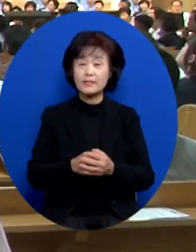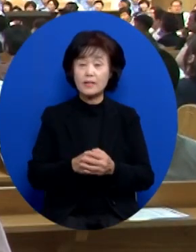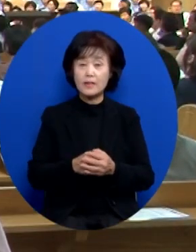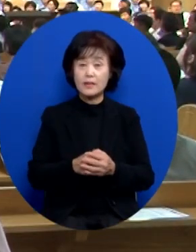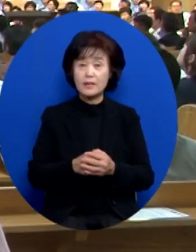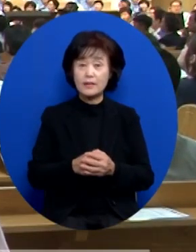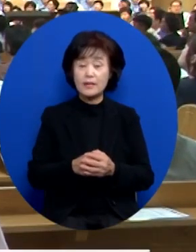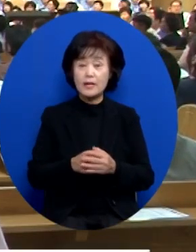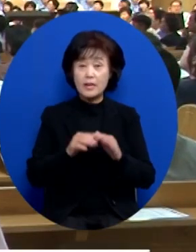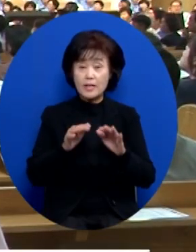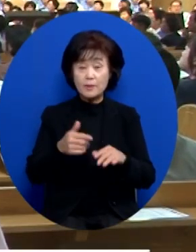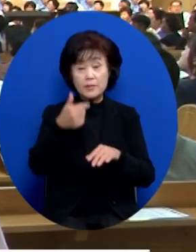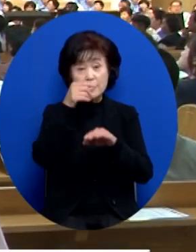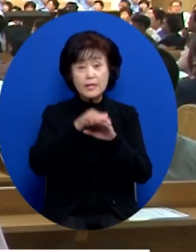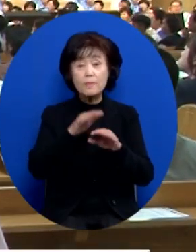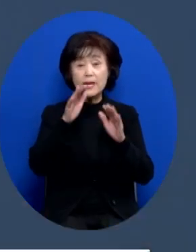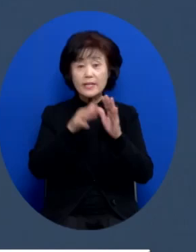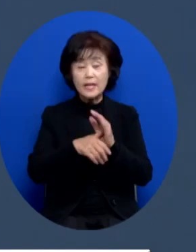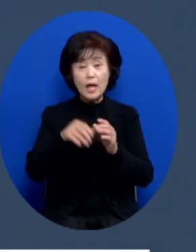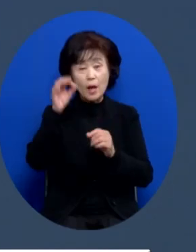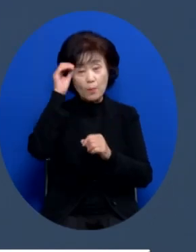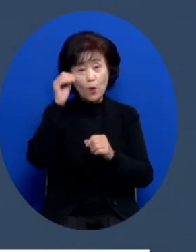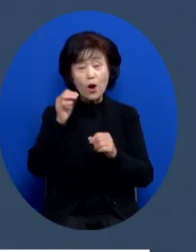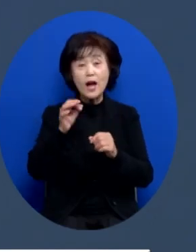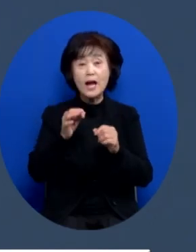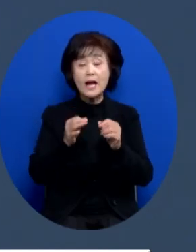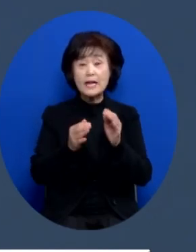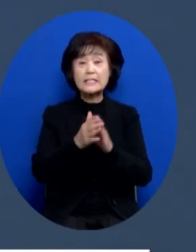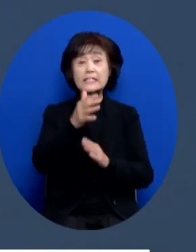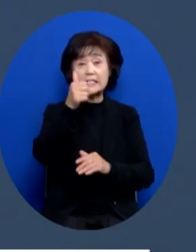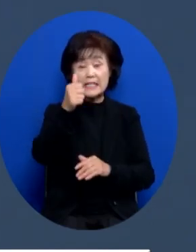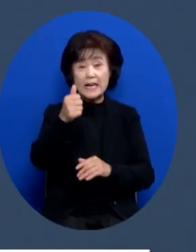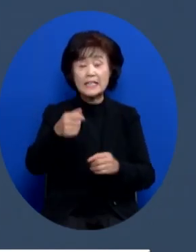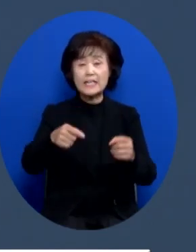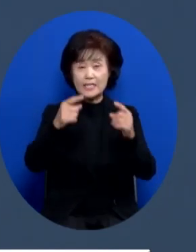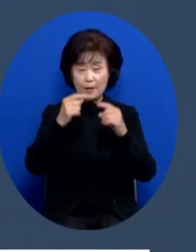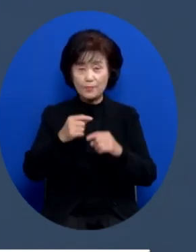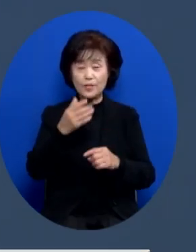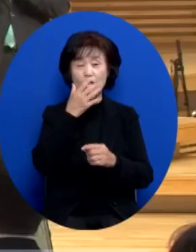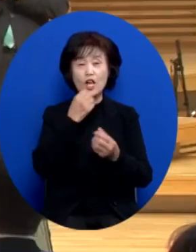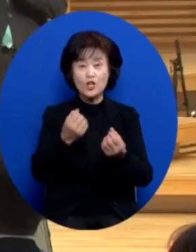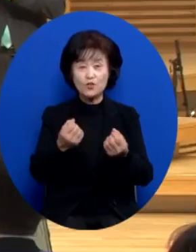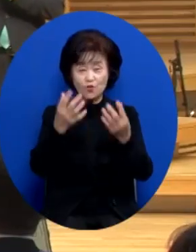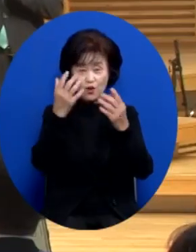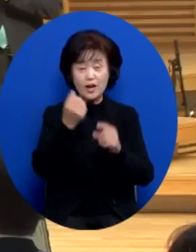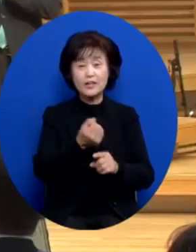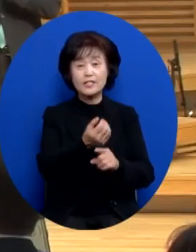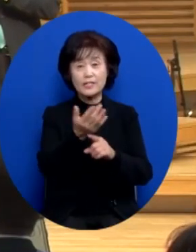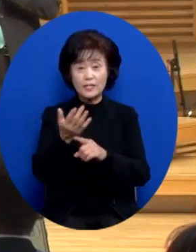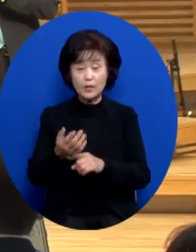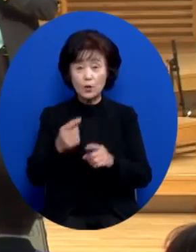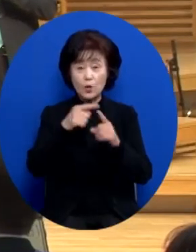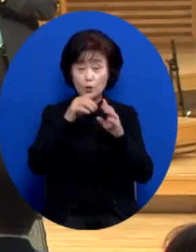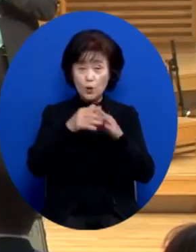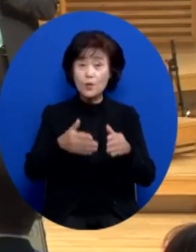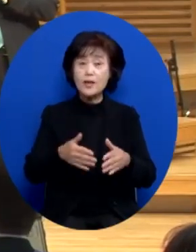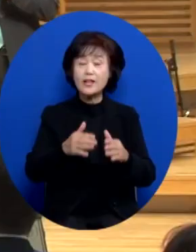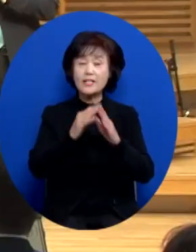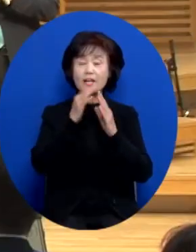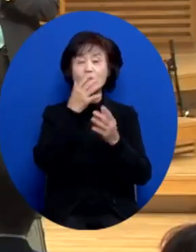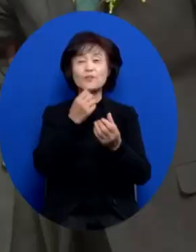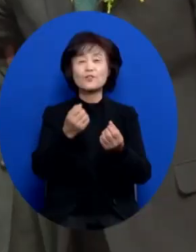이번 감사 예배에서 이강덕 포항시장이 참석해 축사를 전했고 케이크 커팅식을 통해 교회 창립을 축하하는